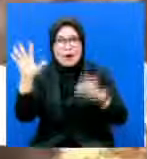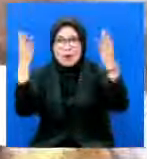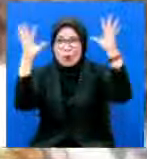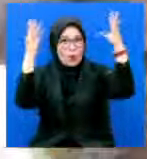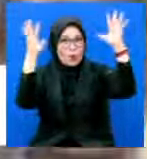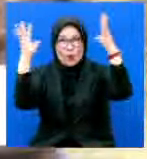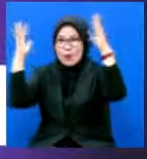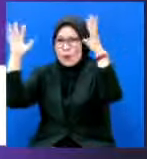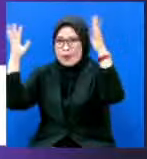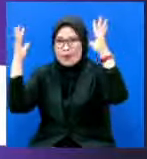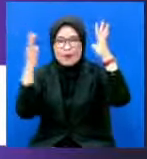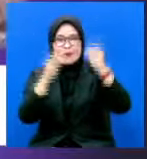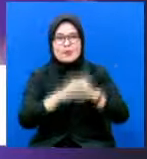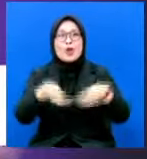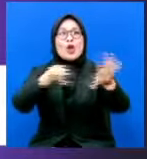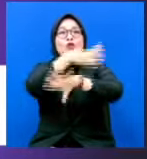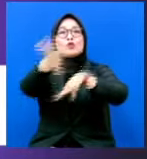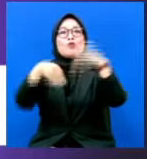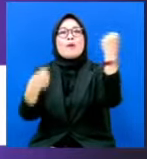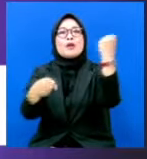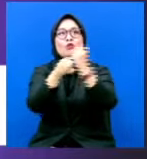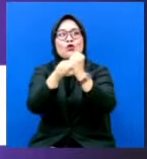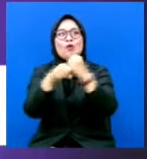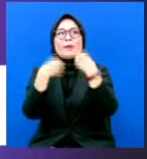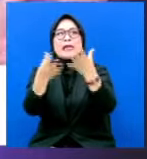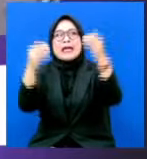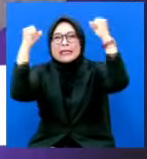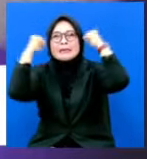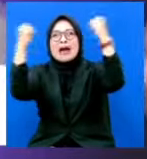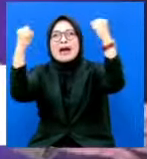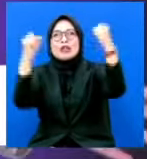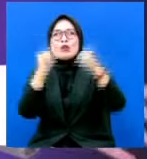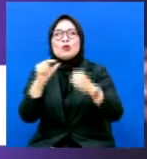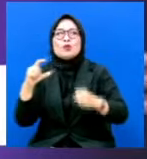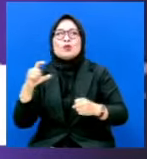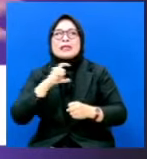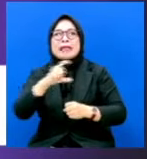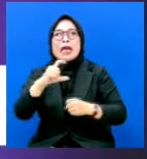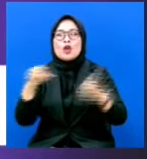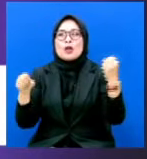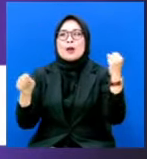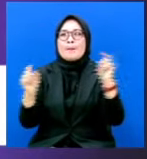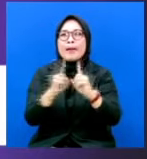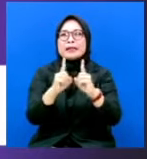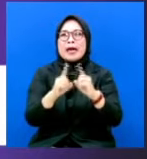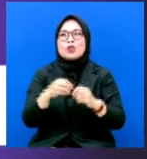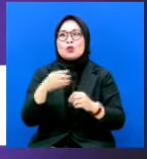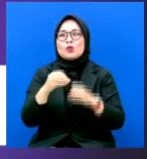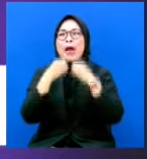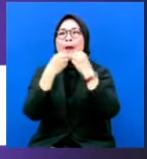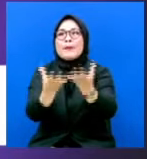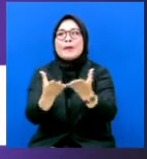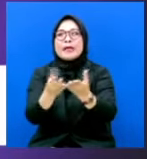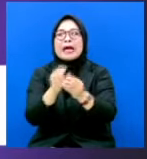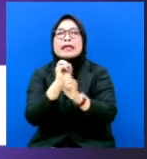Li baik semua pendukung ada di sini semua memberikan semangat kepada para pasangan calon yang tadi sudah memberikan jawabannya juga